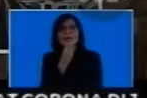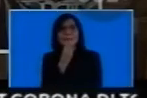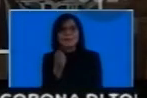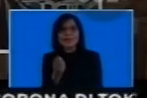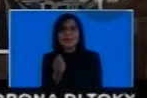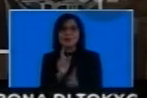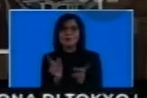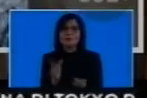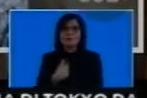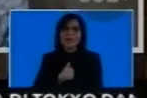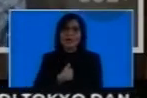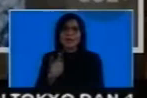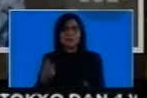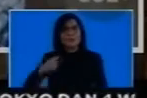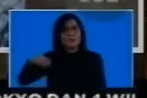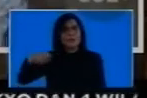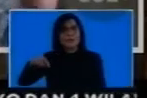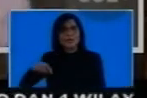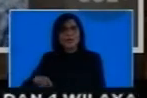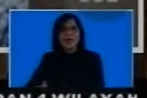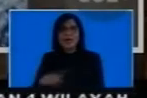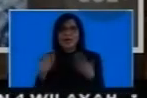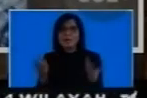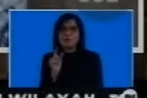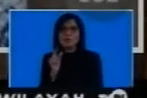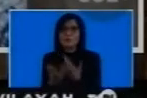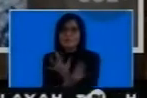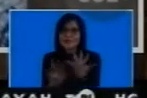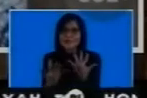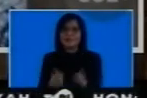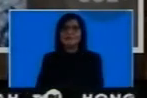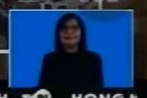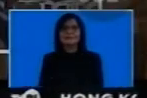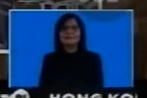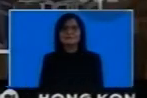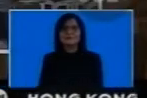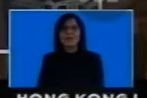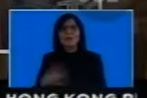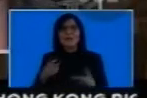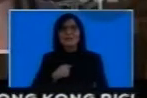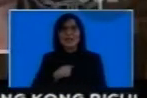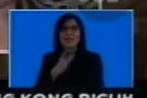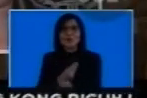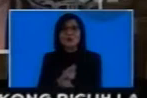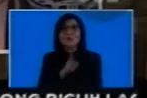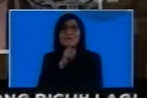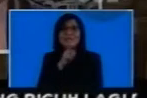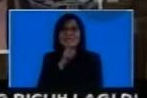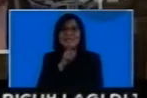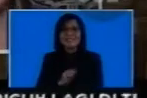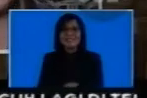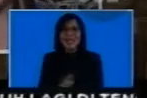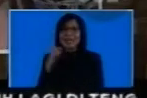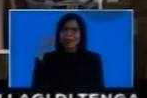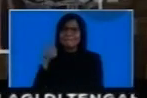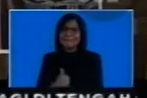Mungkin ada pesan terakhir untuk saya atau untuk kementerian atau untuk masyarakat? Mungkin karena saya guru bahasa Inggris